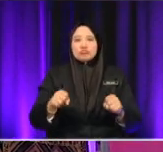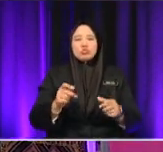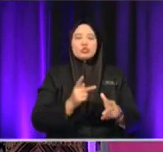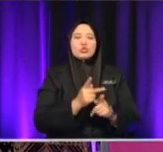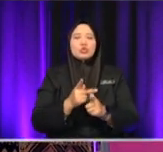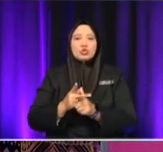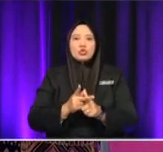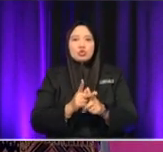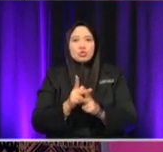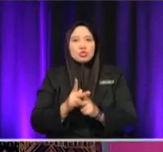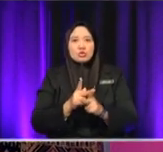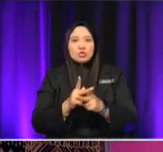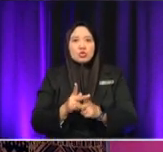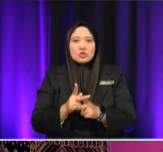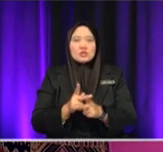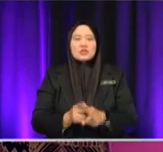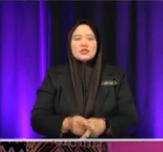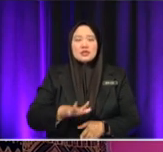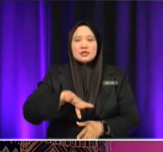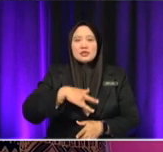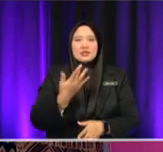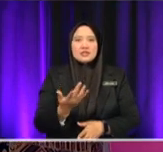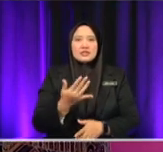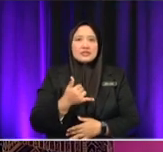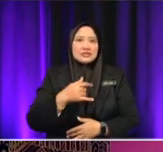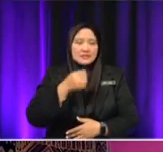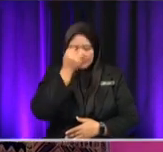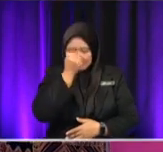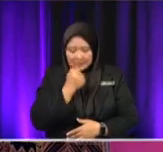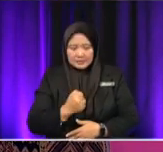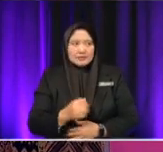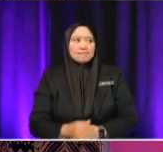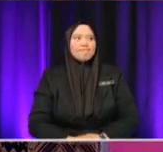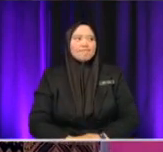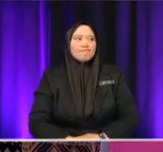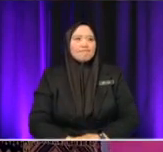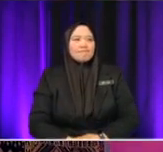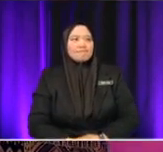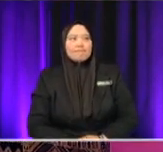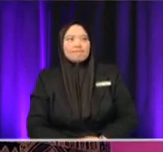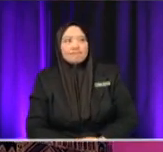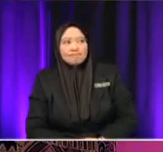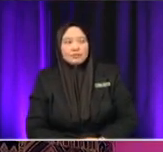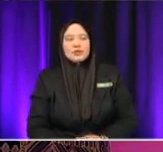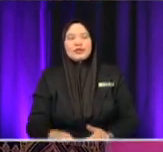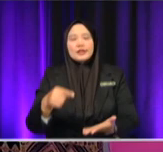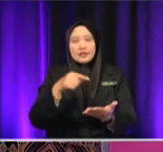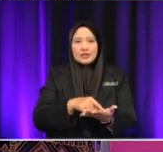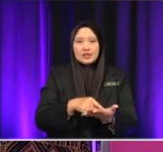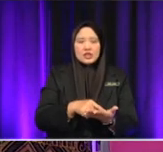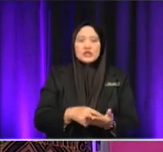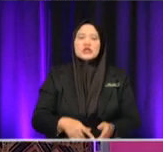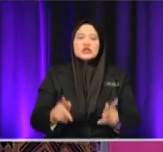si istri udah yang ketiga ah di sini ya sebelum itu ya sudah nampakkan kepada anak-anak murid ustadzah ya keperluan